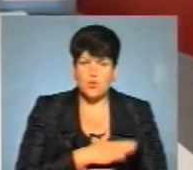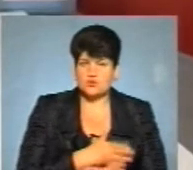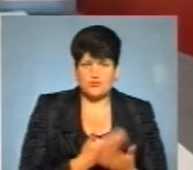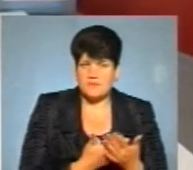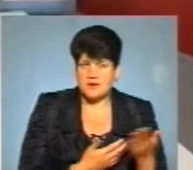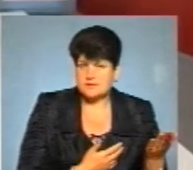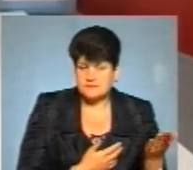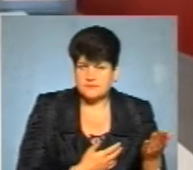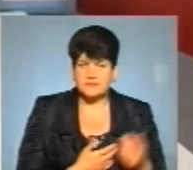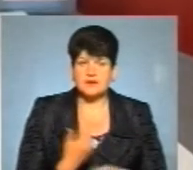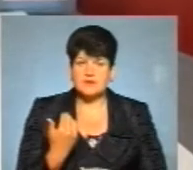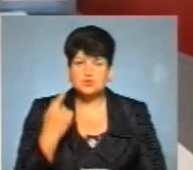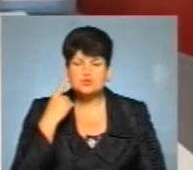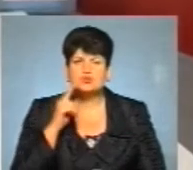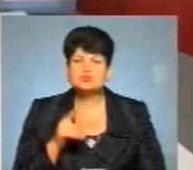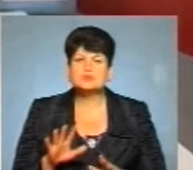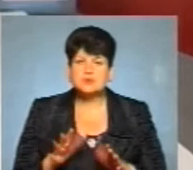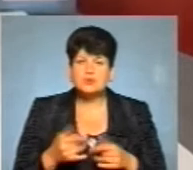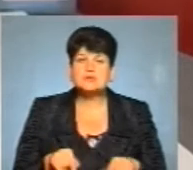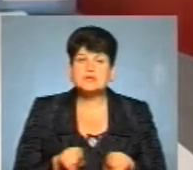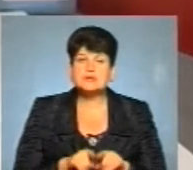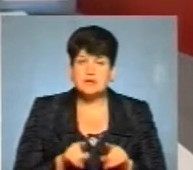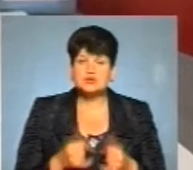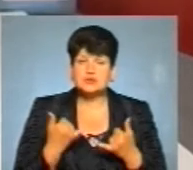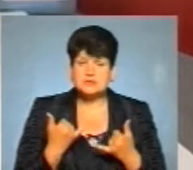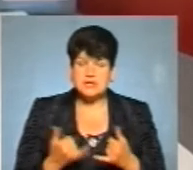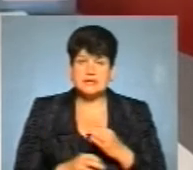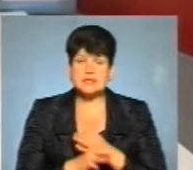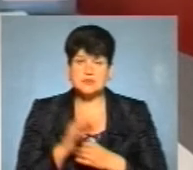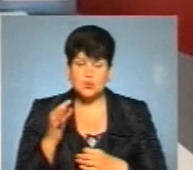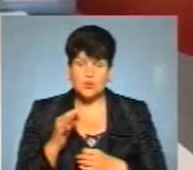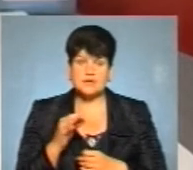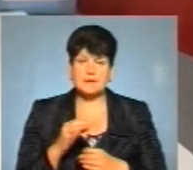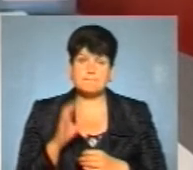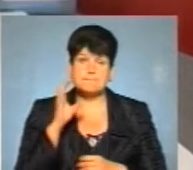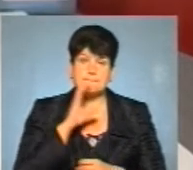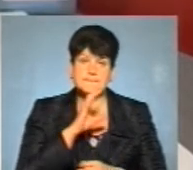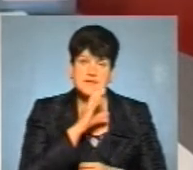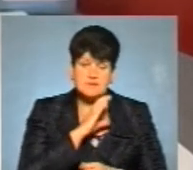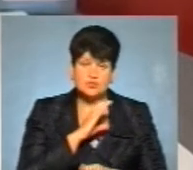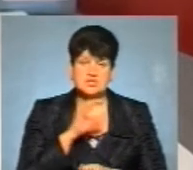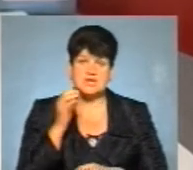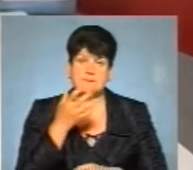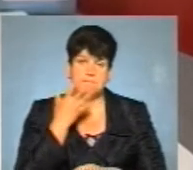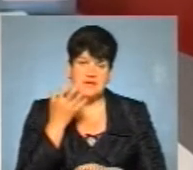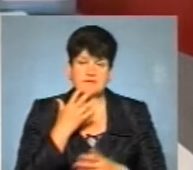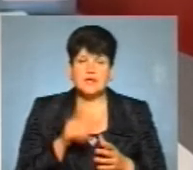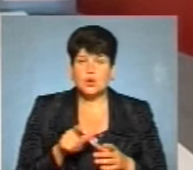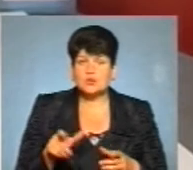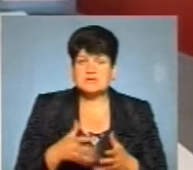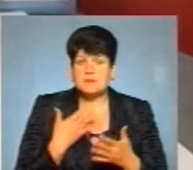прикладу. На вашу думку, чому склалося так, що зараз на сході, півночі, півдні нашої країни люди більше спілкуються